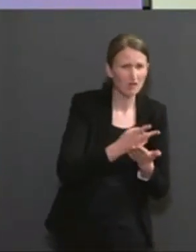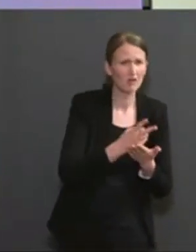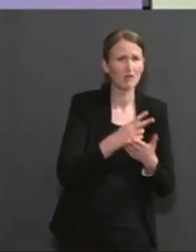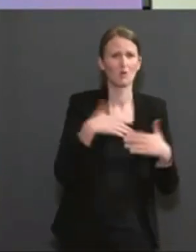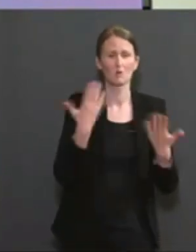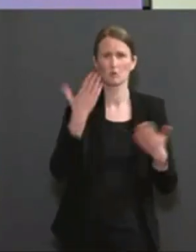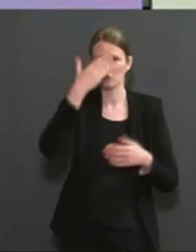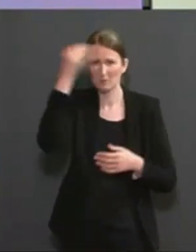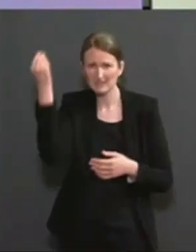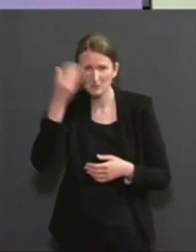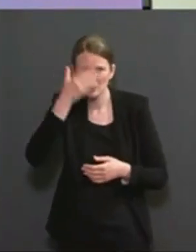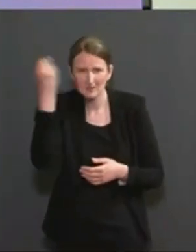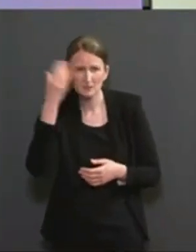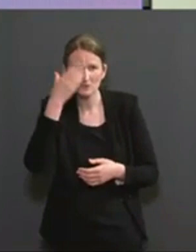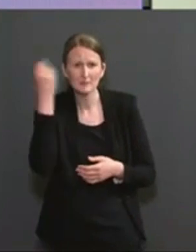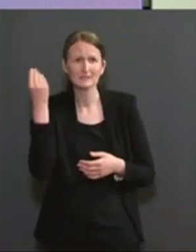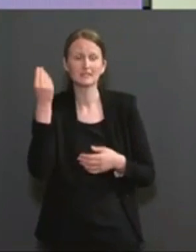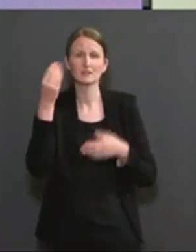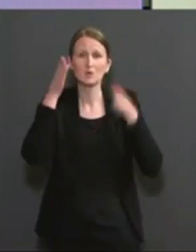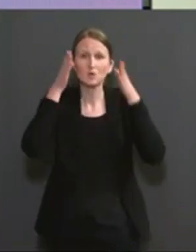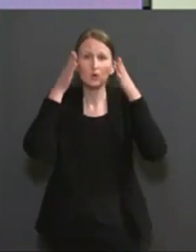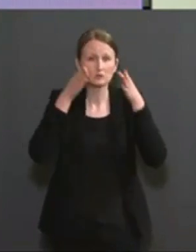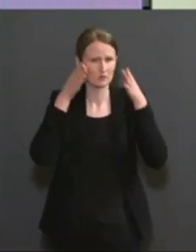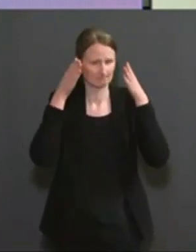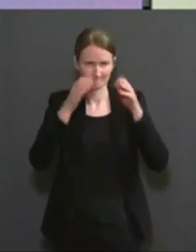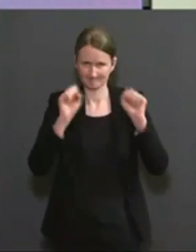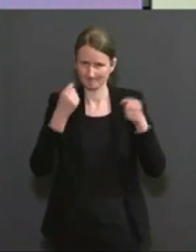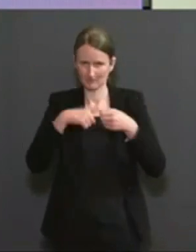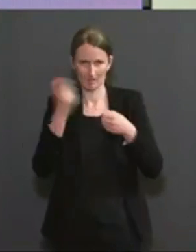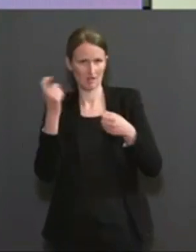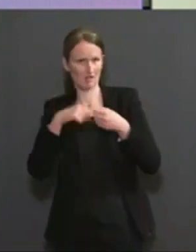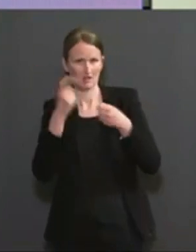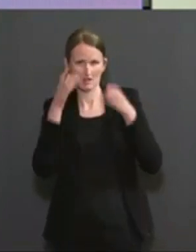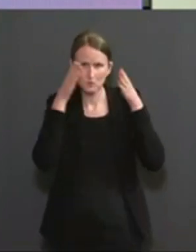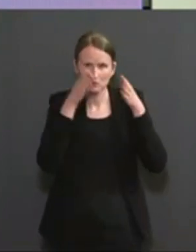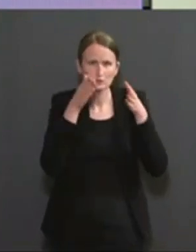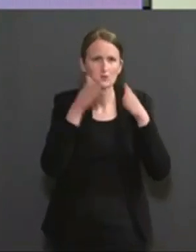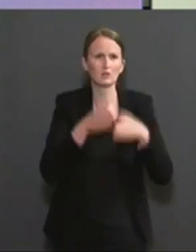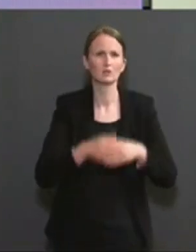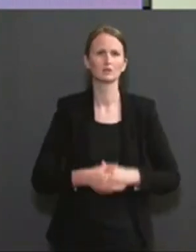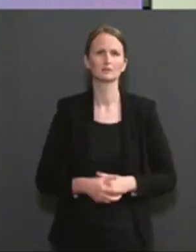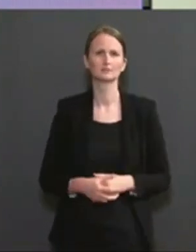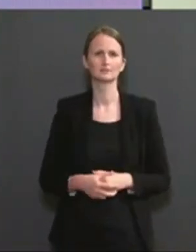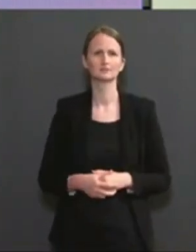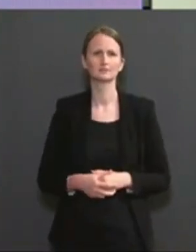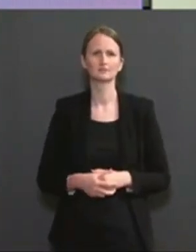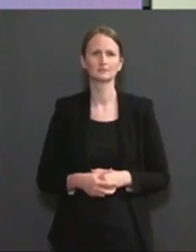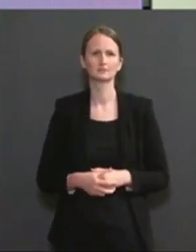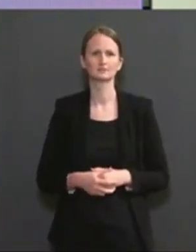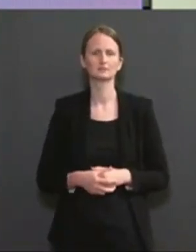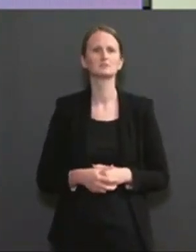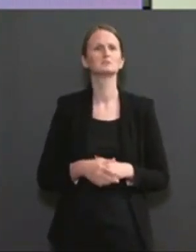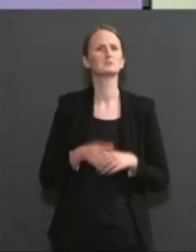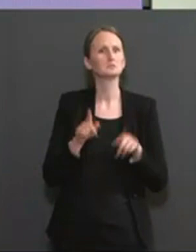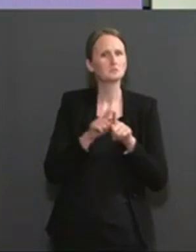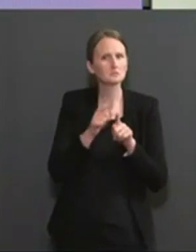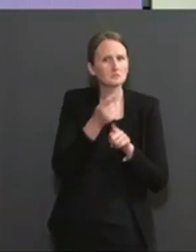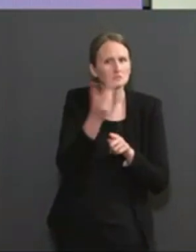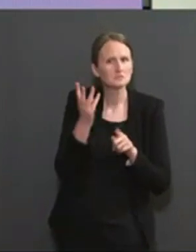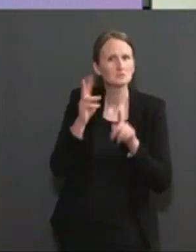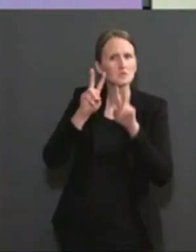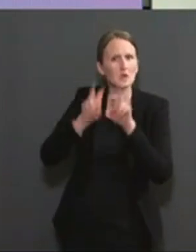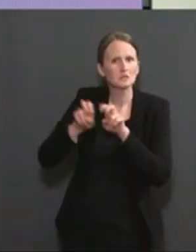de la concentration. Et enfin, on signale de manière variable, dans certaines études, c'est important,